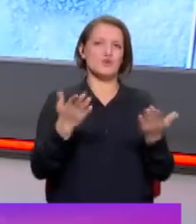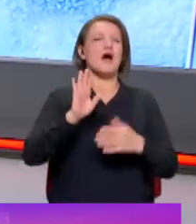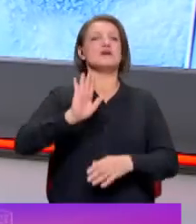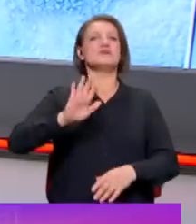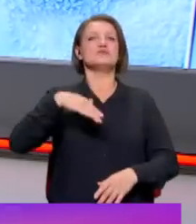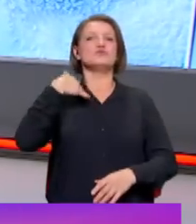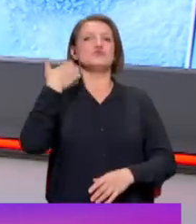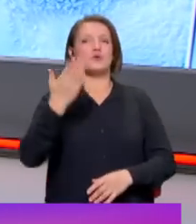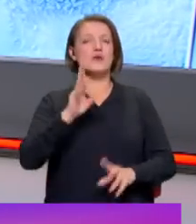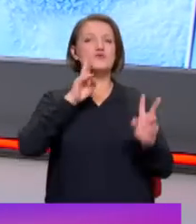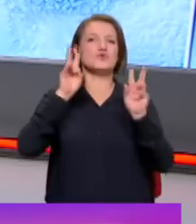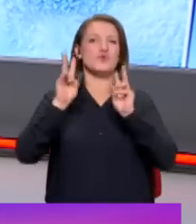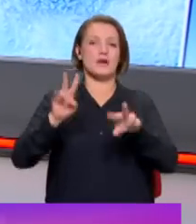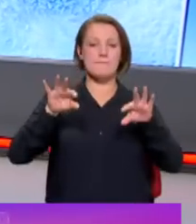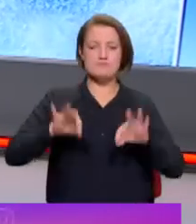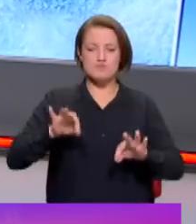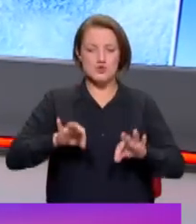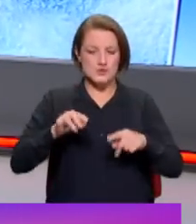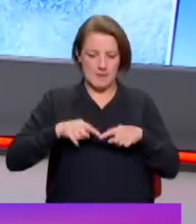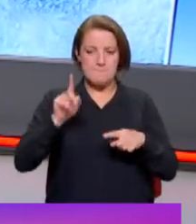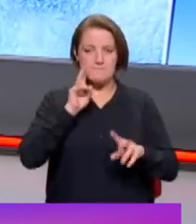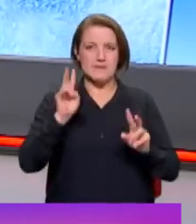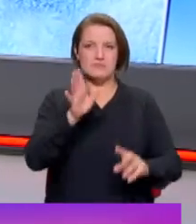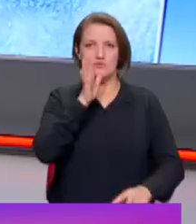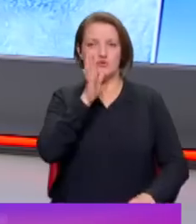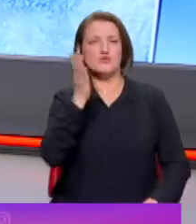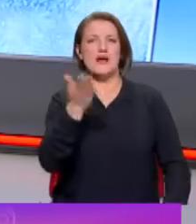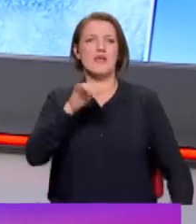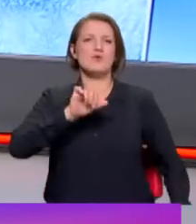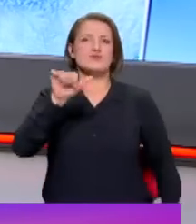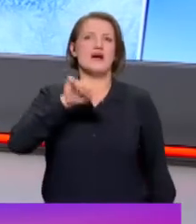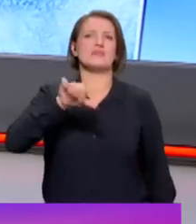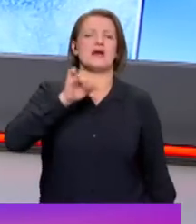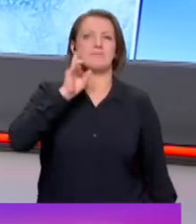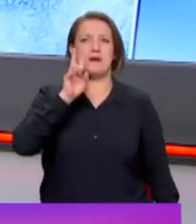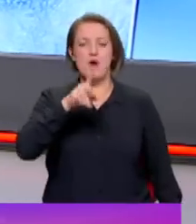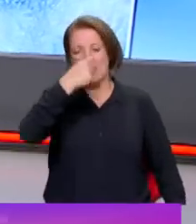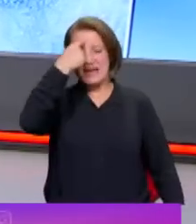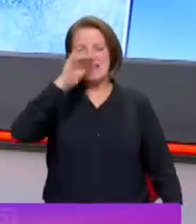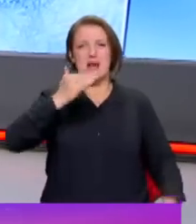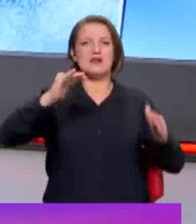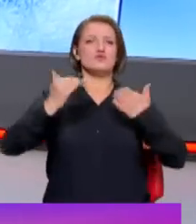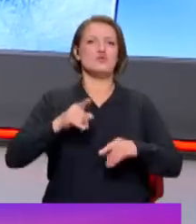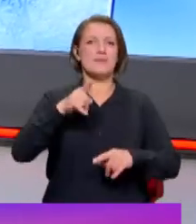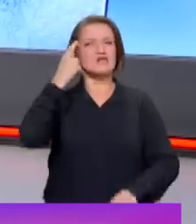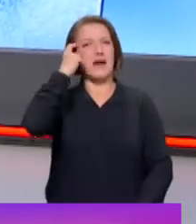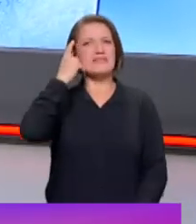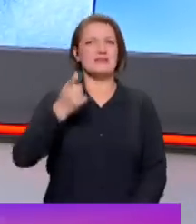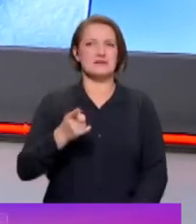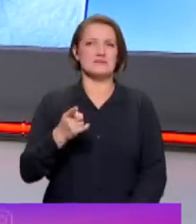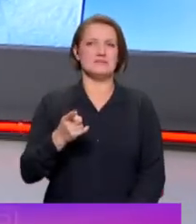sonra görünen bugünden bakıldığında ki biliyorsunuz ne kadar uzak tarihe bakarsak o kadar ihtimali düşer Bu tahminin